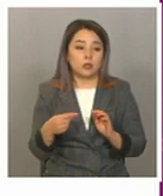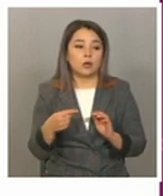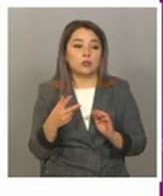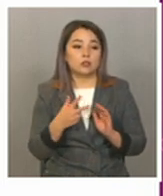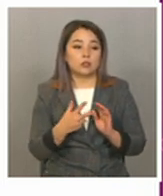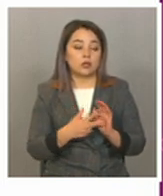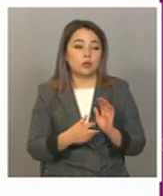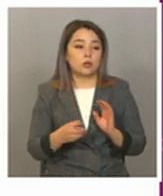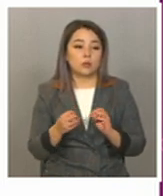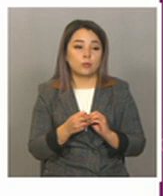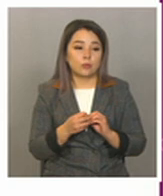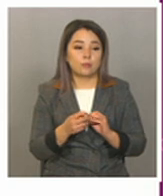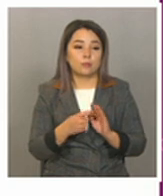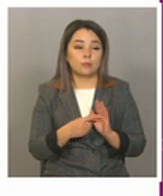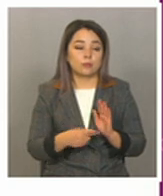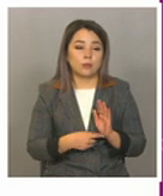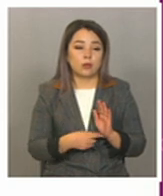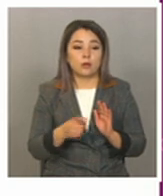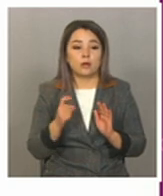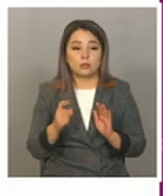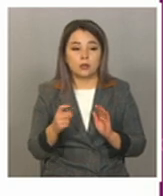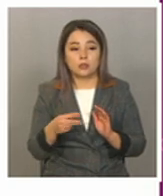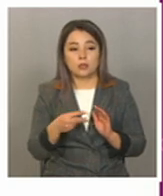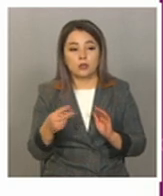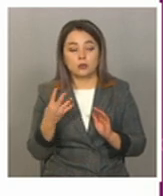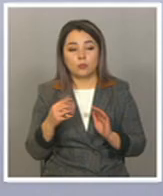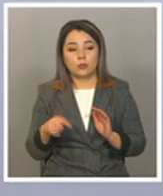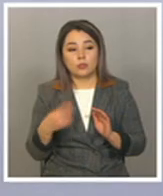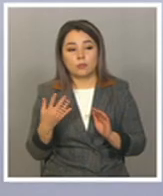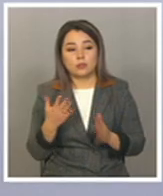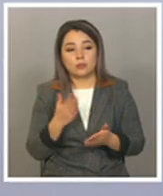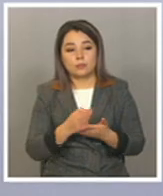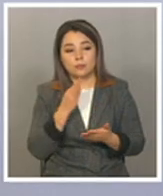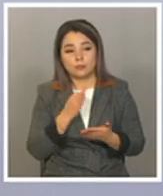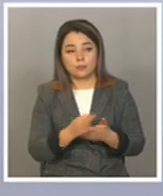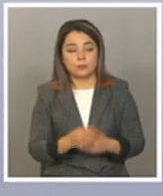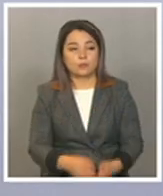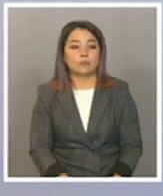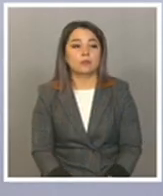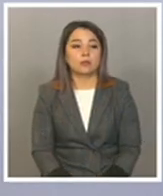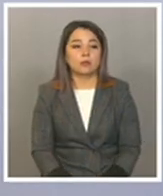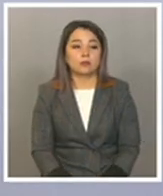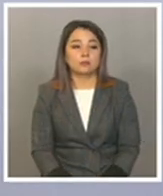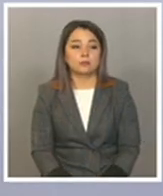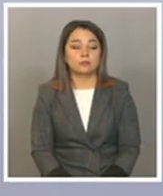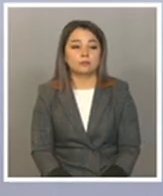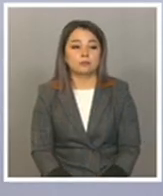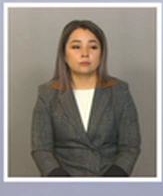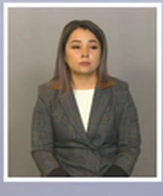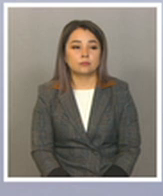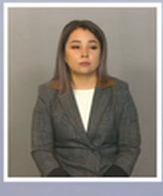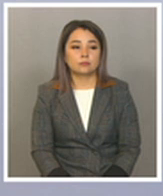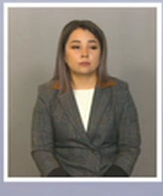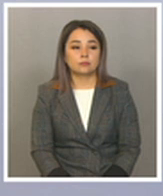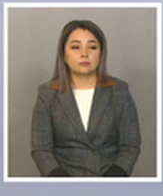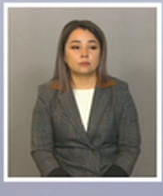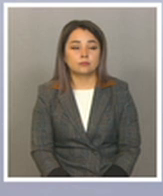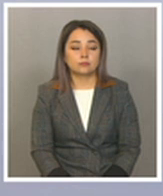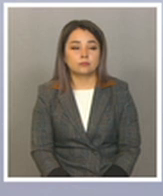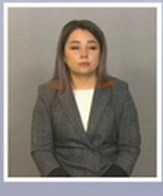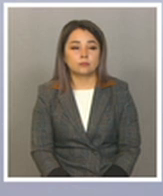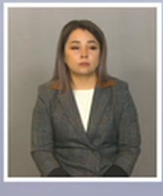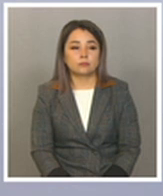810 бөлінген x тең 4,5-ке. Шыққан рационал теңдеуді